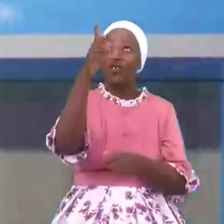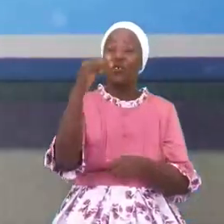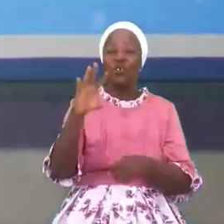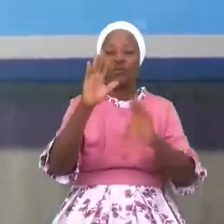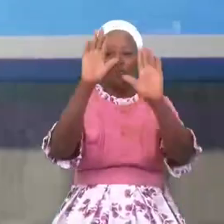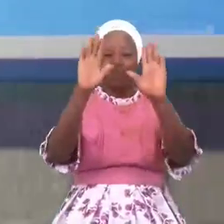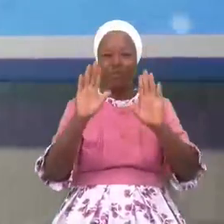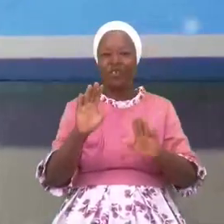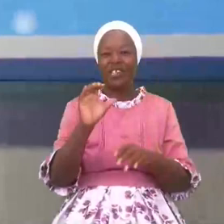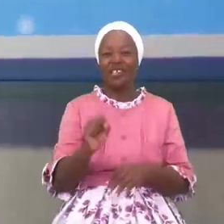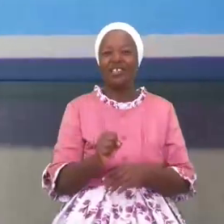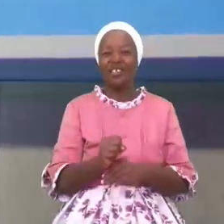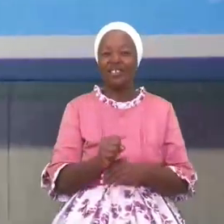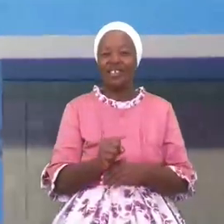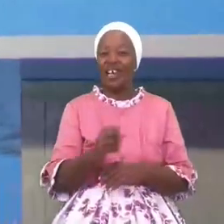prodiges.